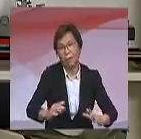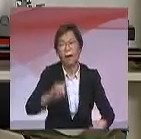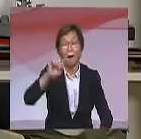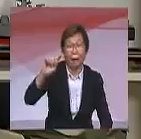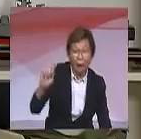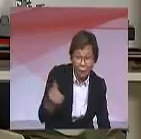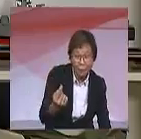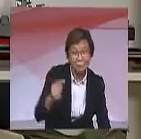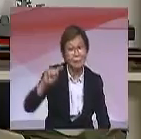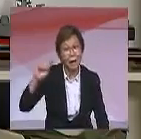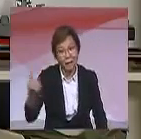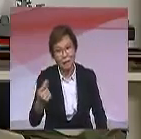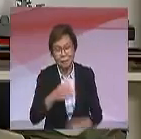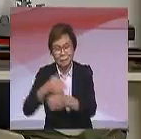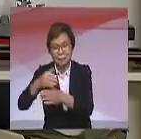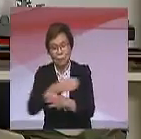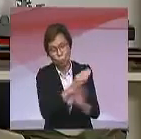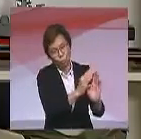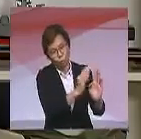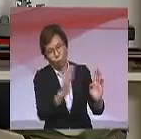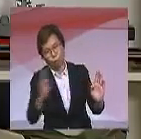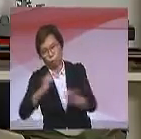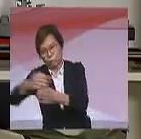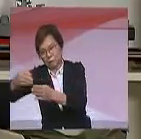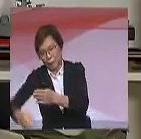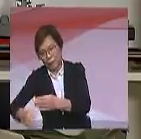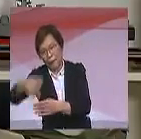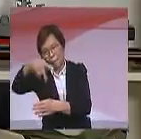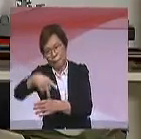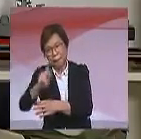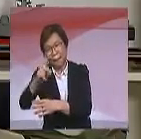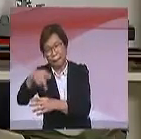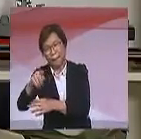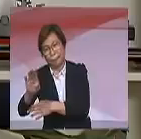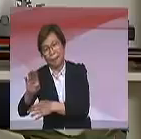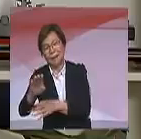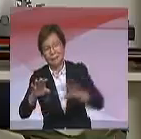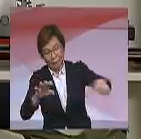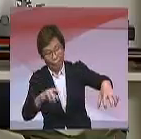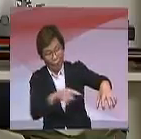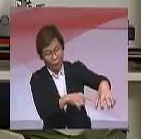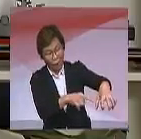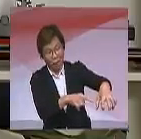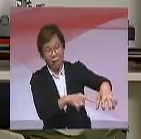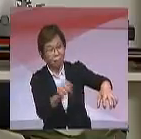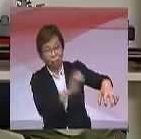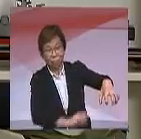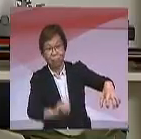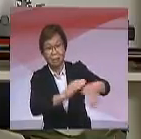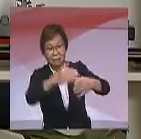hanya akan tamat apabila PKPB di kawasan tersebut diisytiharkan